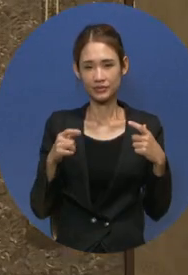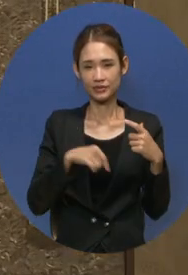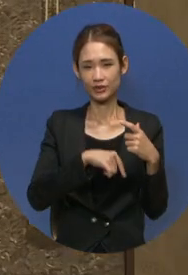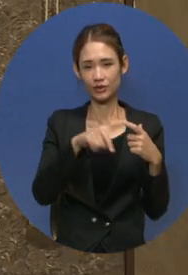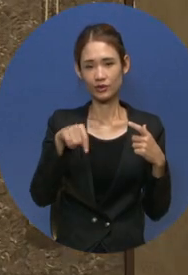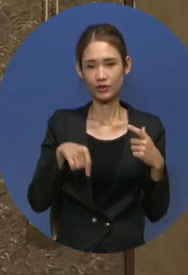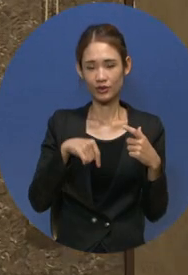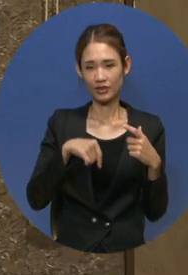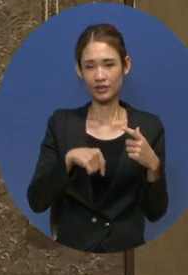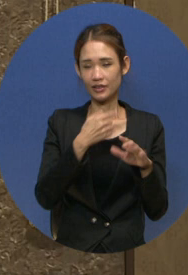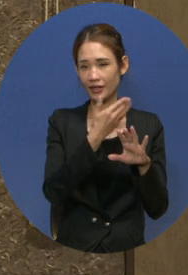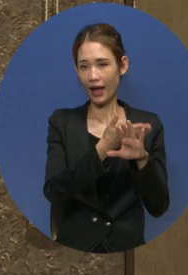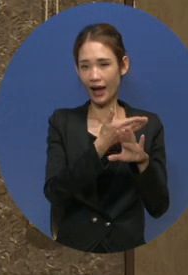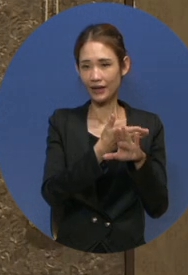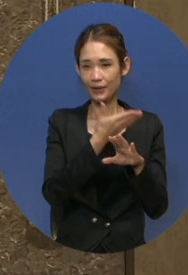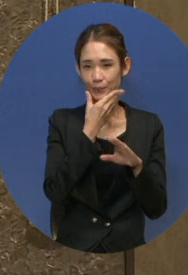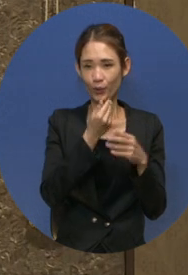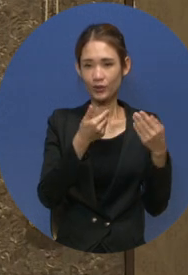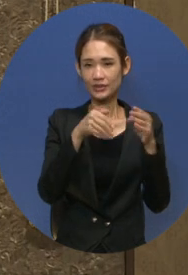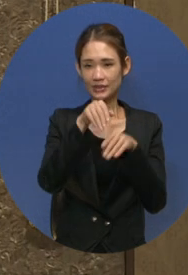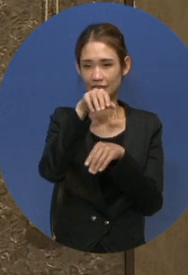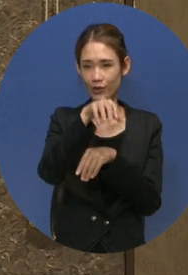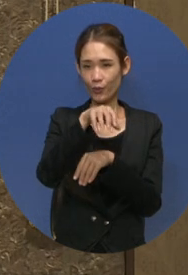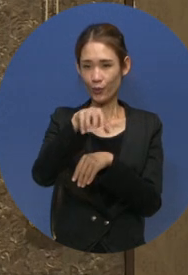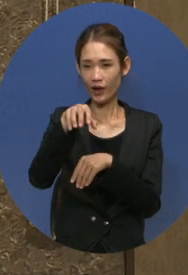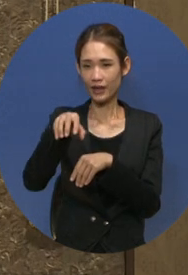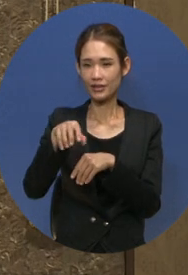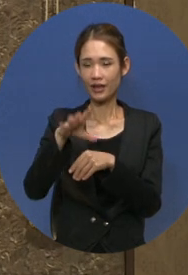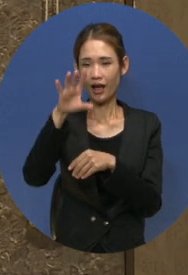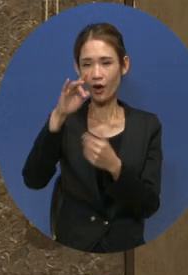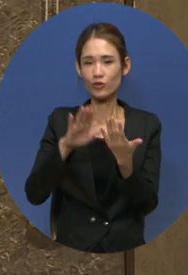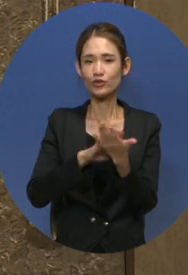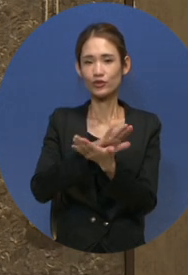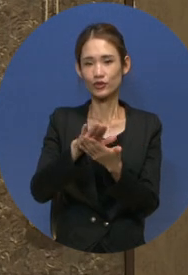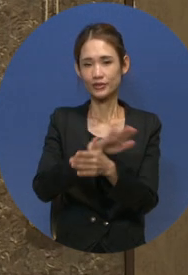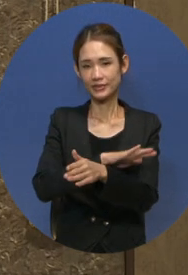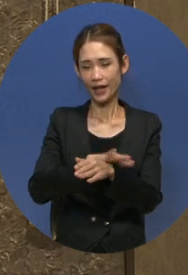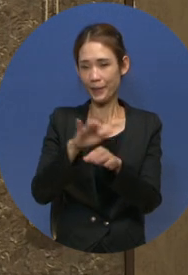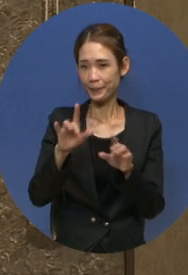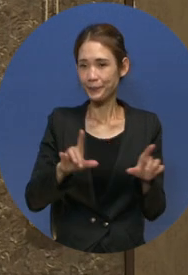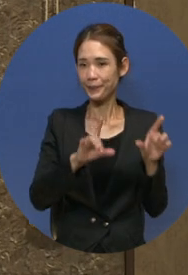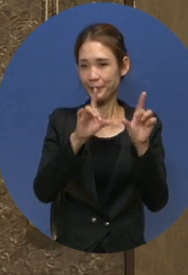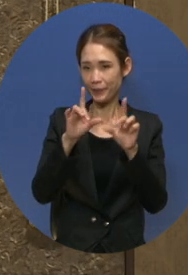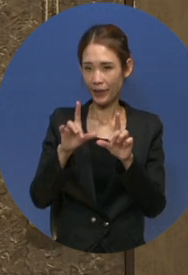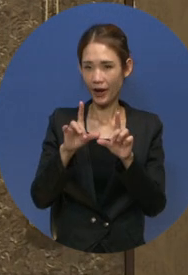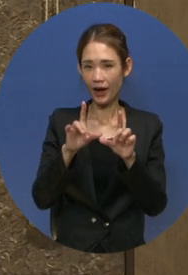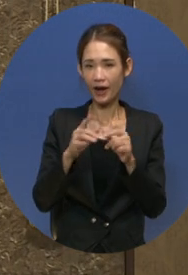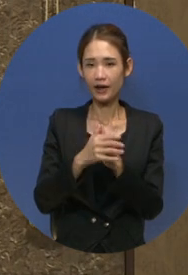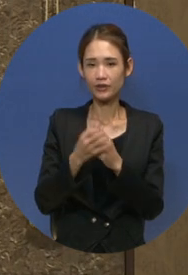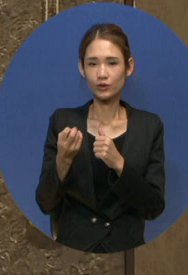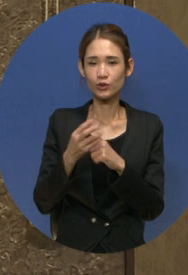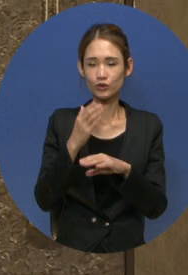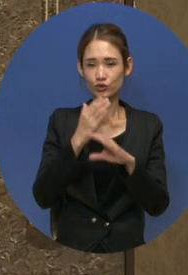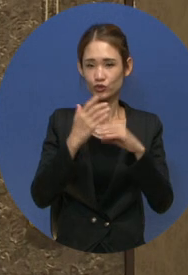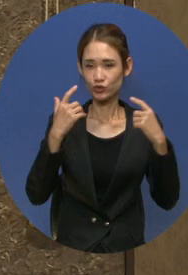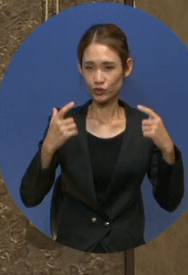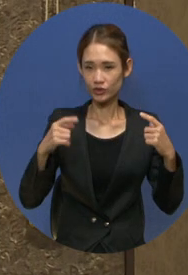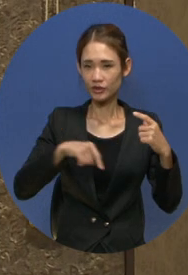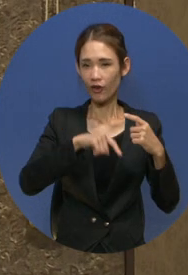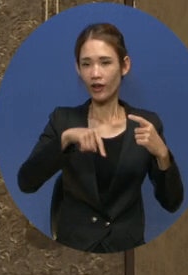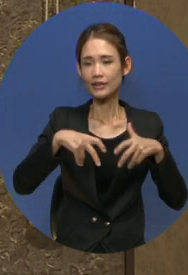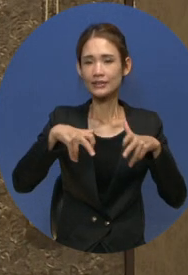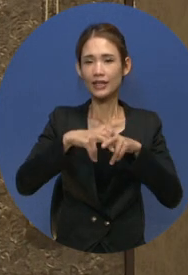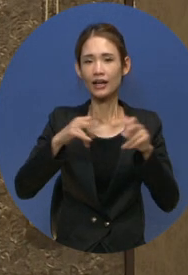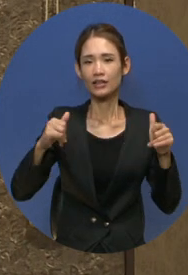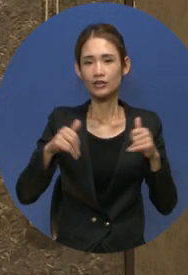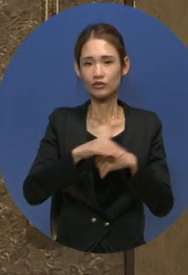안에 있는 다른 복지기관들하고 어울려서 잘 지내야 될 텐데 그리고 이 중구 지역에 있는 장애인분들이